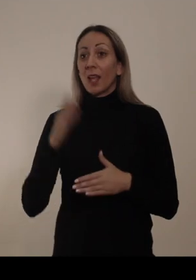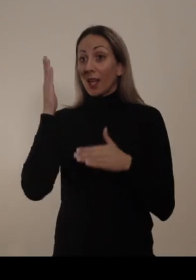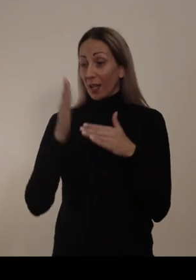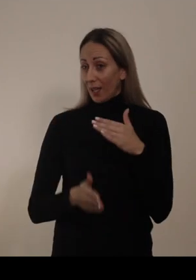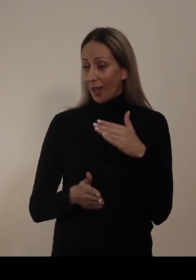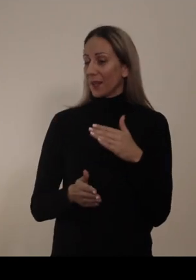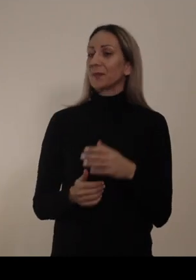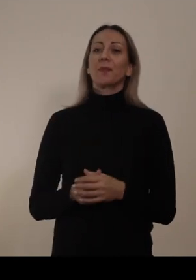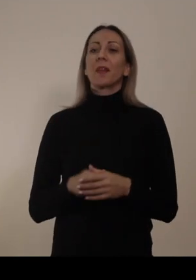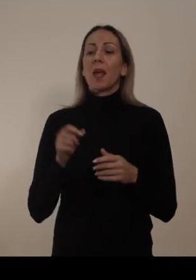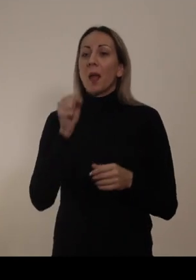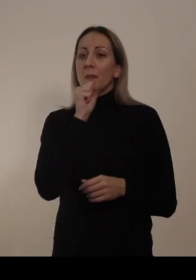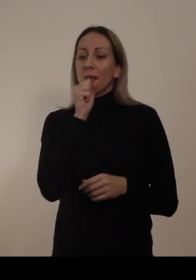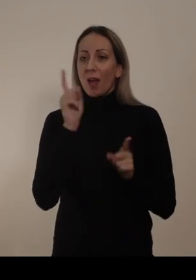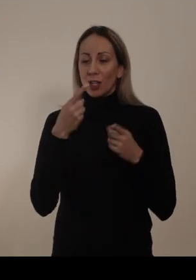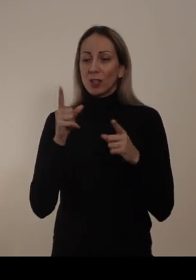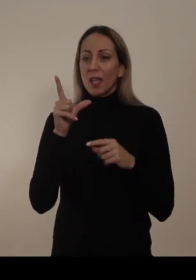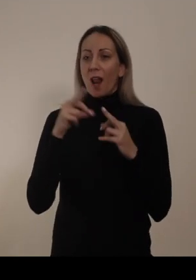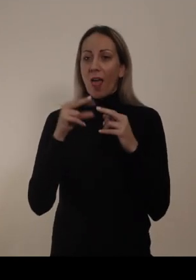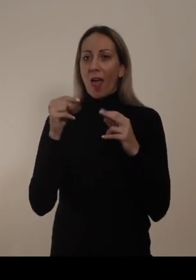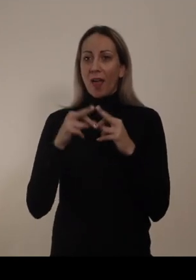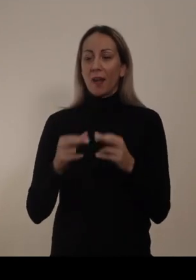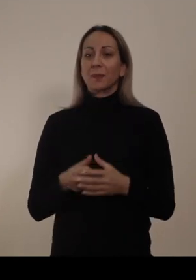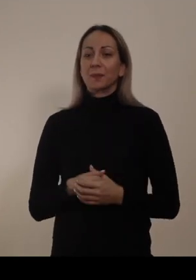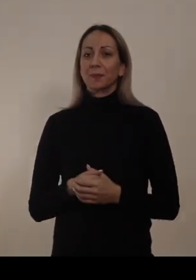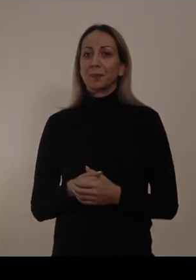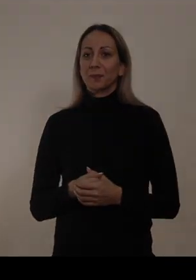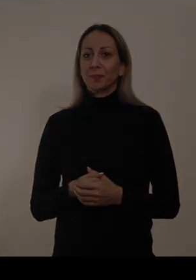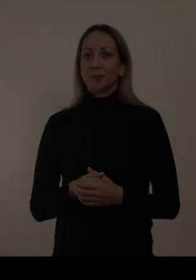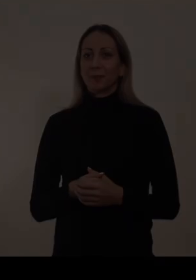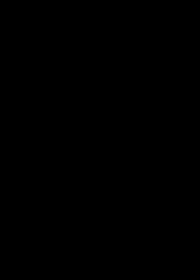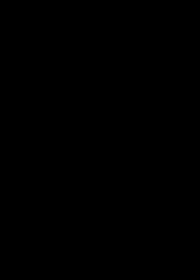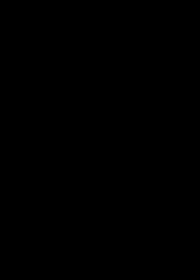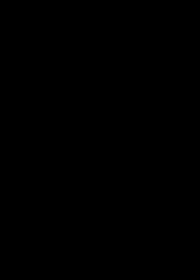I na kraju Lara pjevačica.